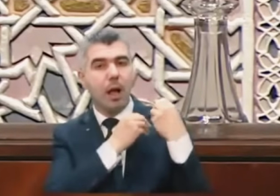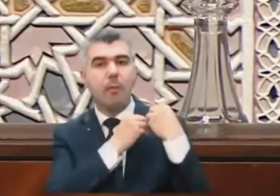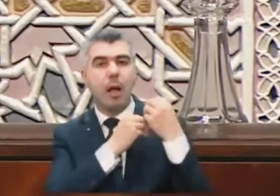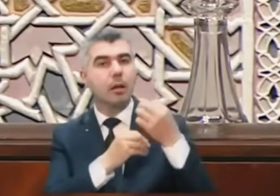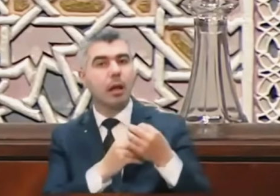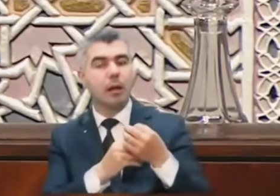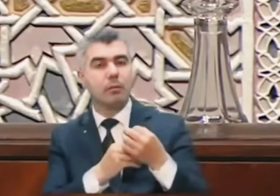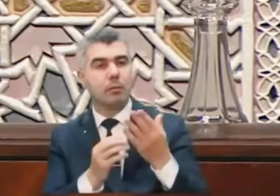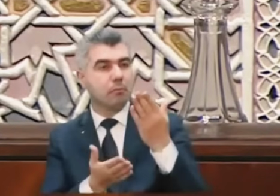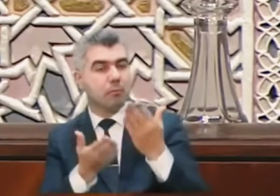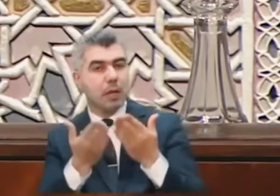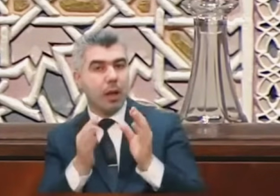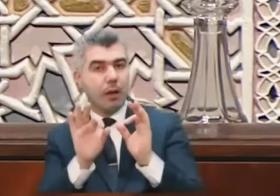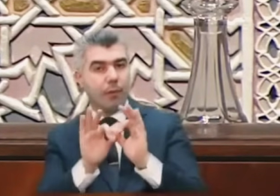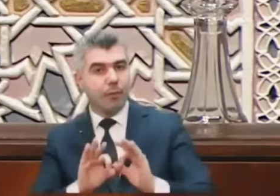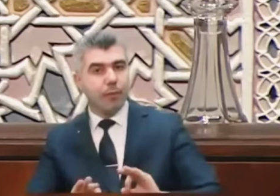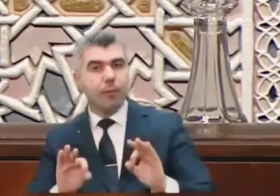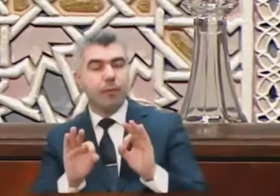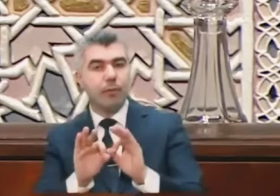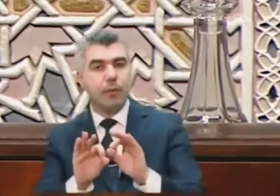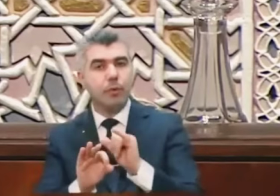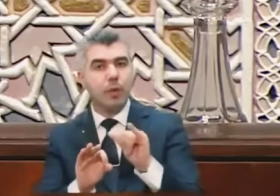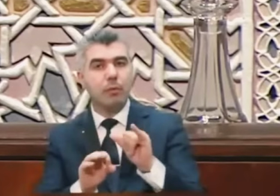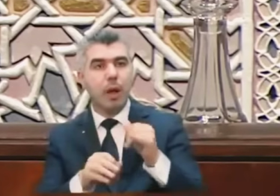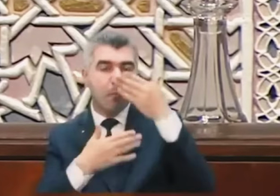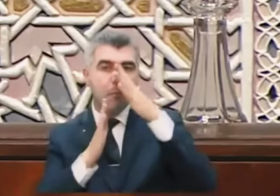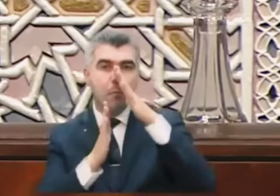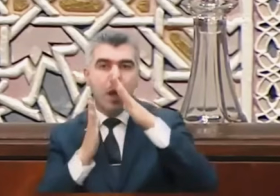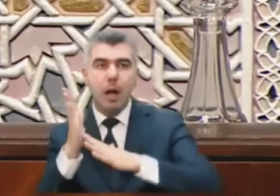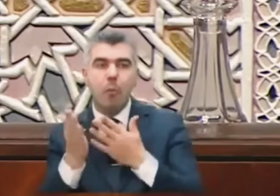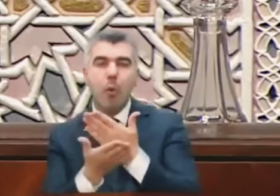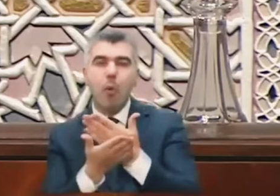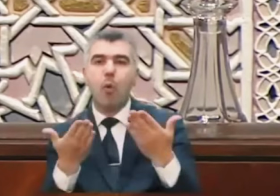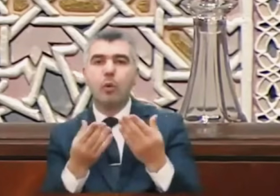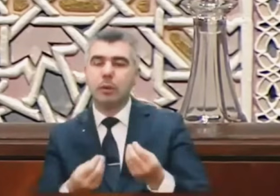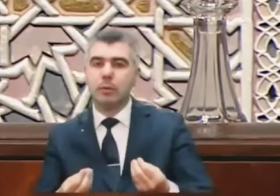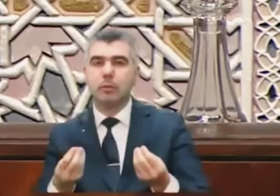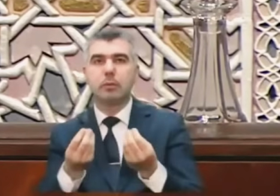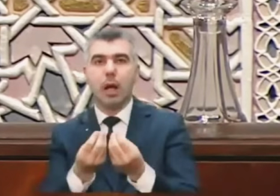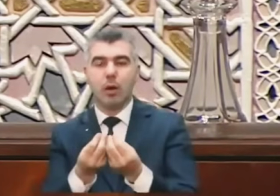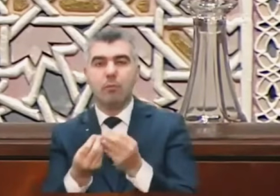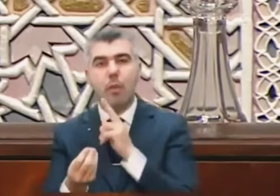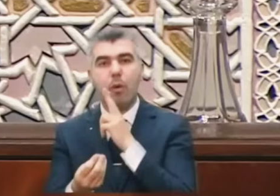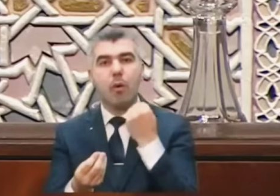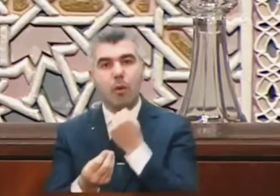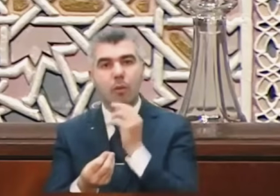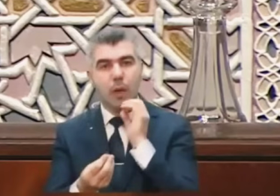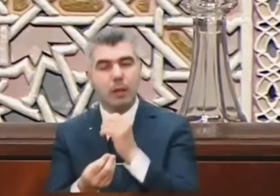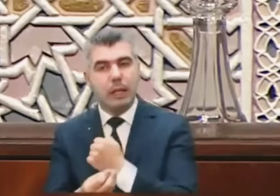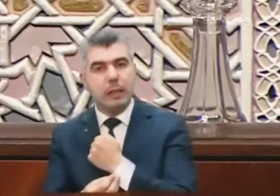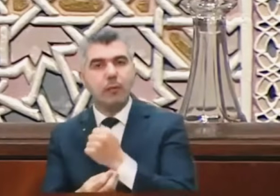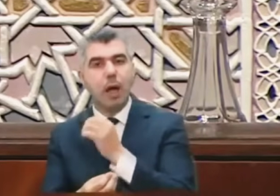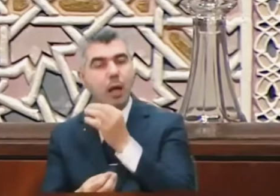اختلال في التوازن هذا ملك للمغاربة. الله يخليكم ما تدافعوش على الحكومة، الحكومة قادرة تدافع على